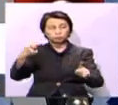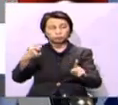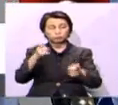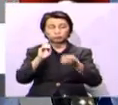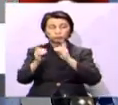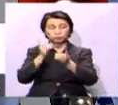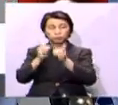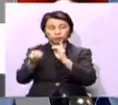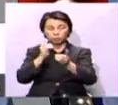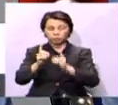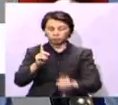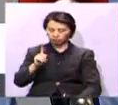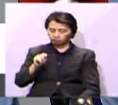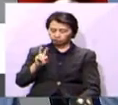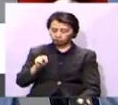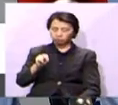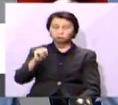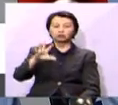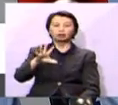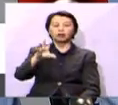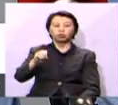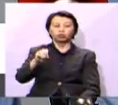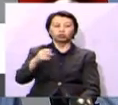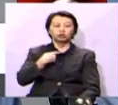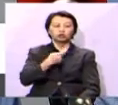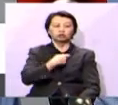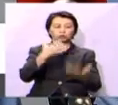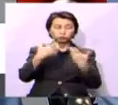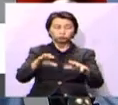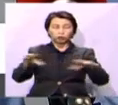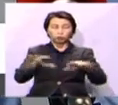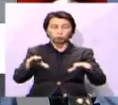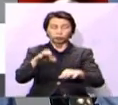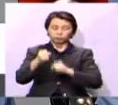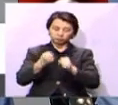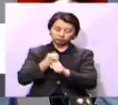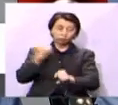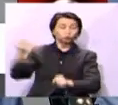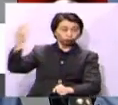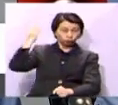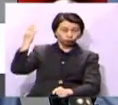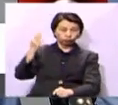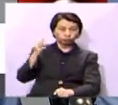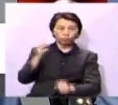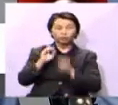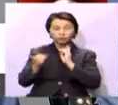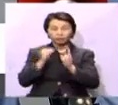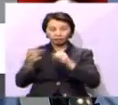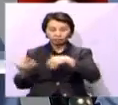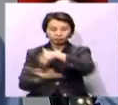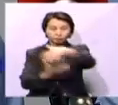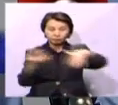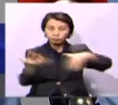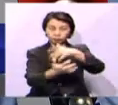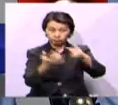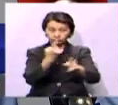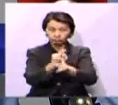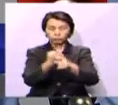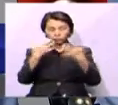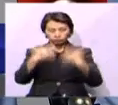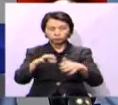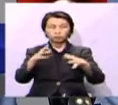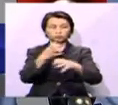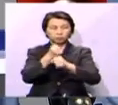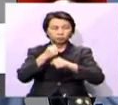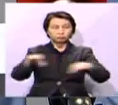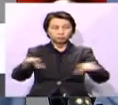dialog TN50 yang kita telah laksanakan sejak tahun lepas lagi. Dapat dilaksanakan